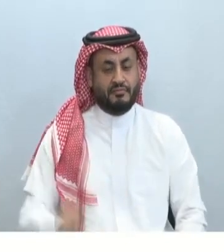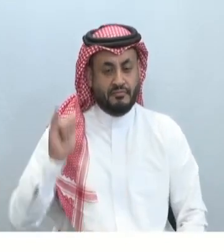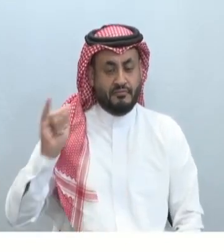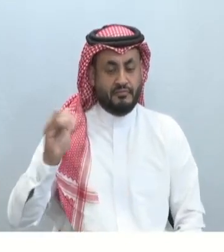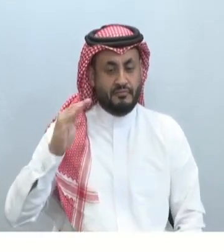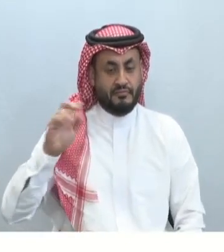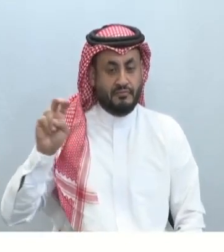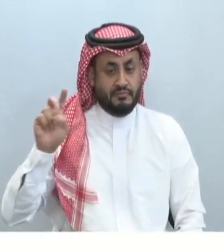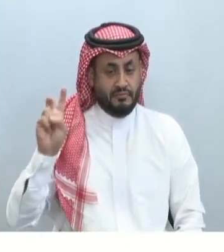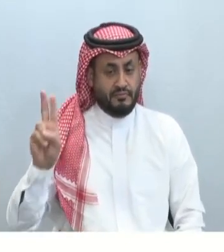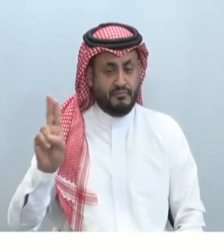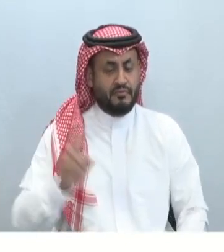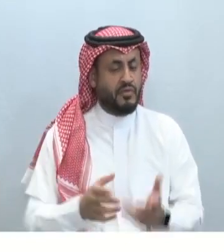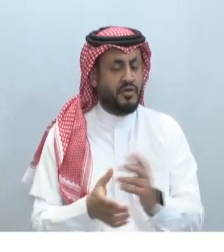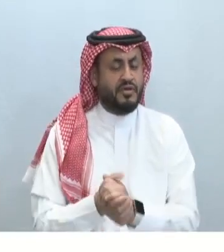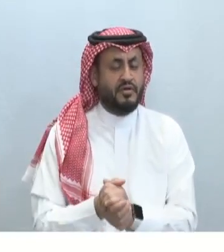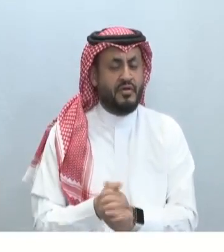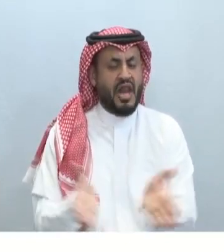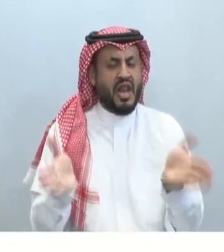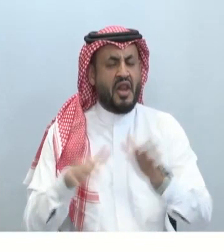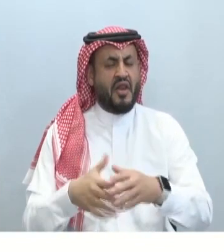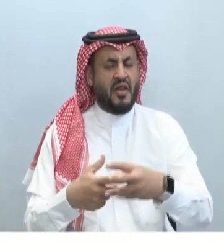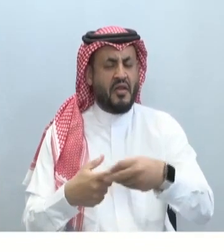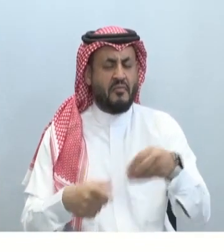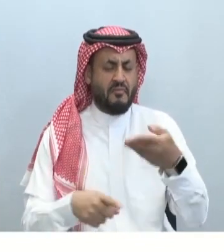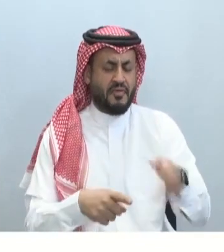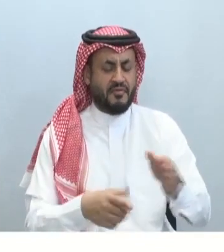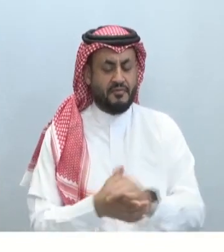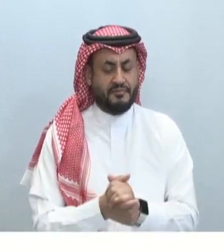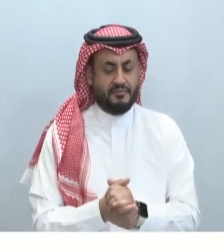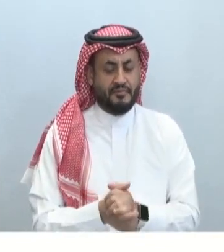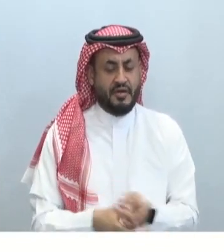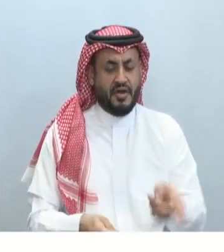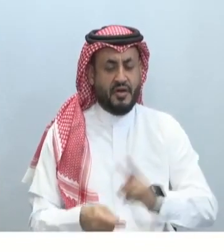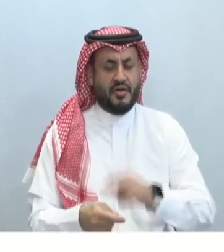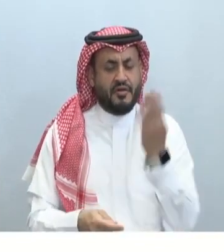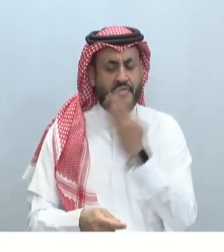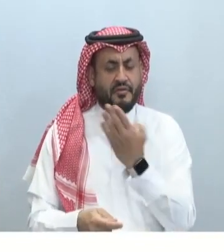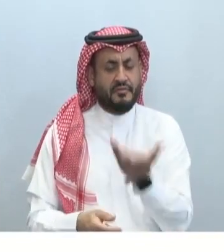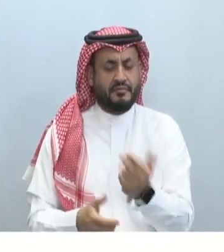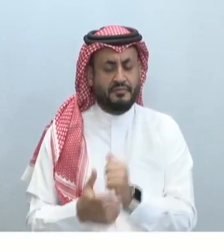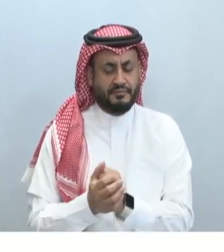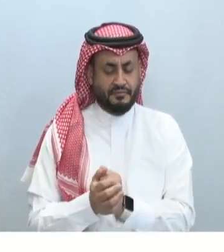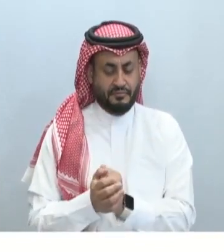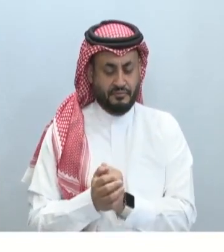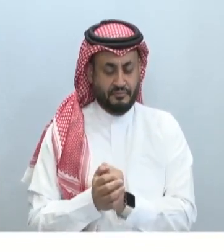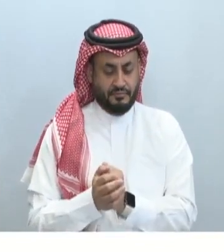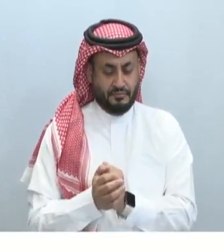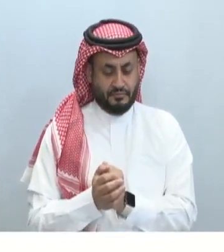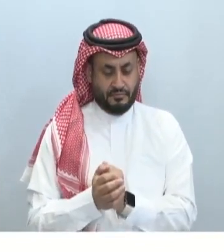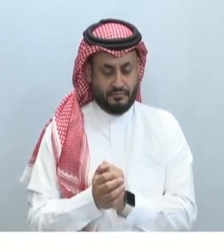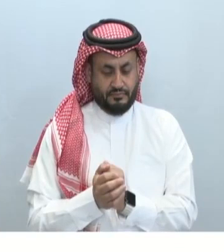رايتم ابنائي طيب من يعيد قراءه من يعيد قراءه معاني